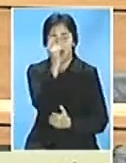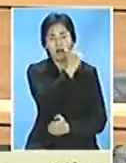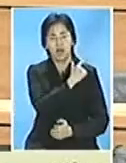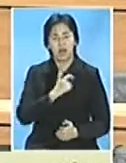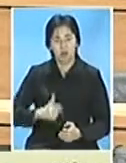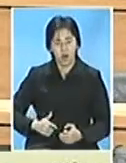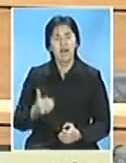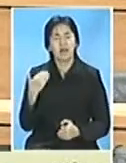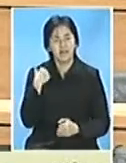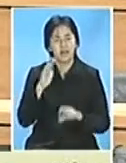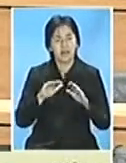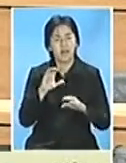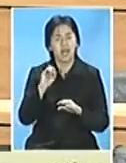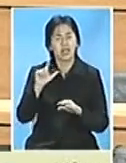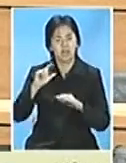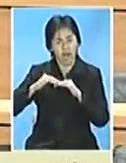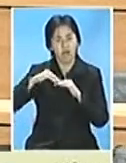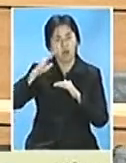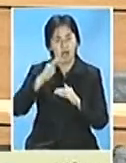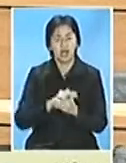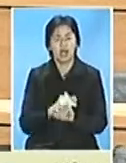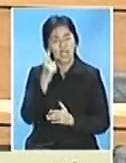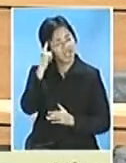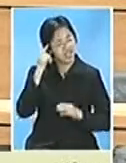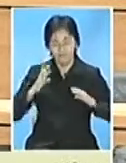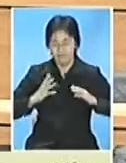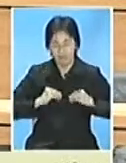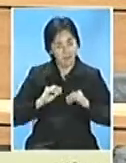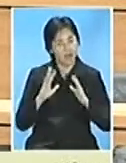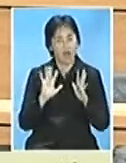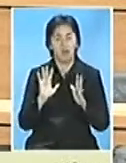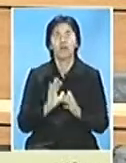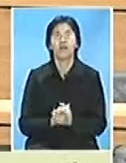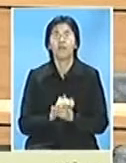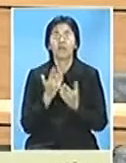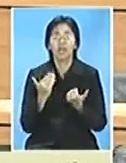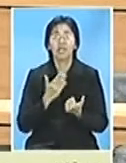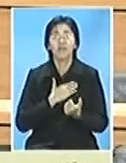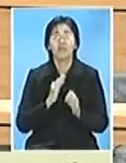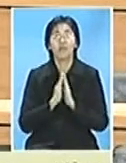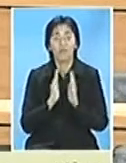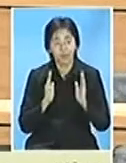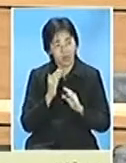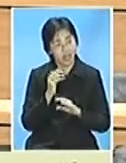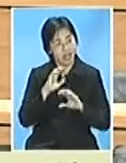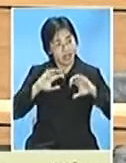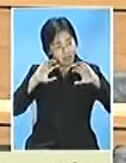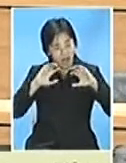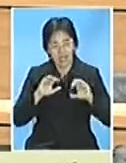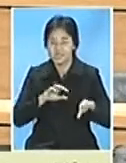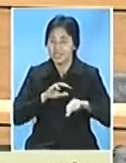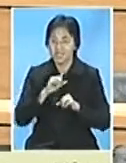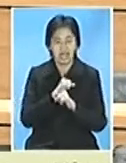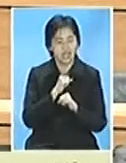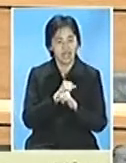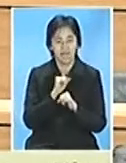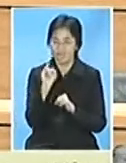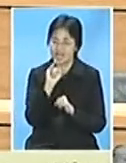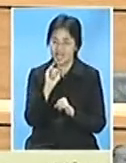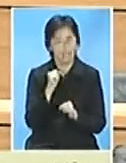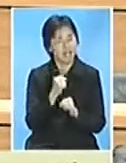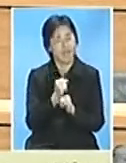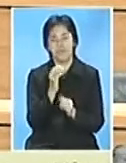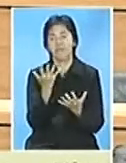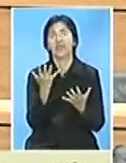มากกว่า50ล้านคนในประเทศนี้คงจะไม่ยอมจึงต้องขอขอบคุณรัฐบาลที่ไม่ดำเนินการที่ชั่วร้ายเช่